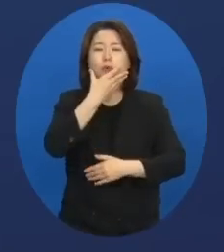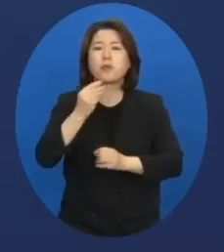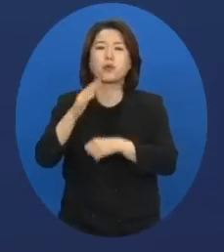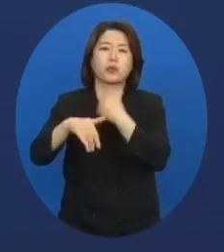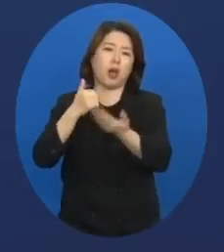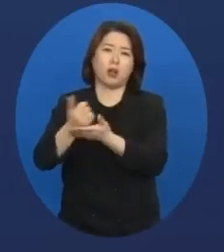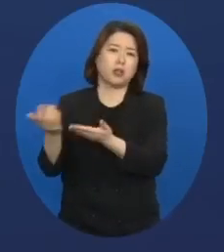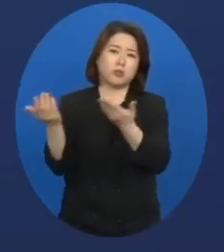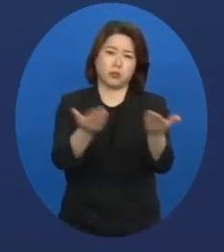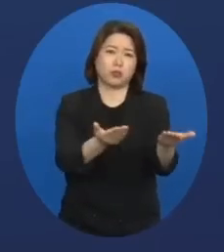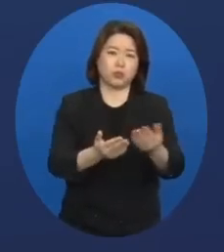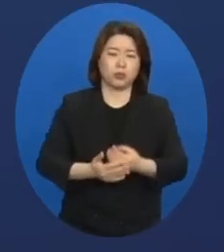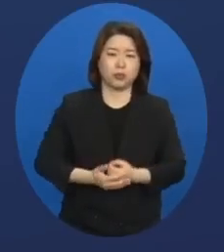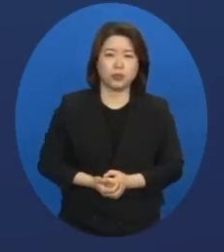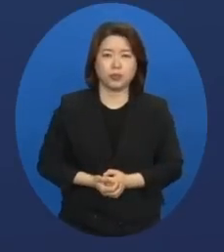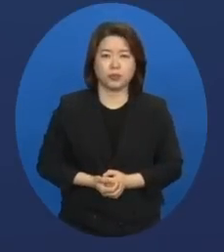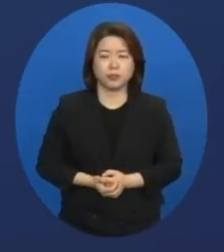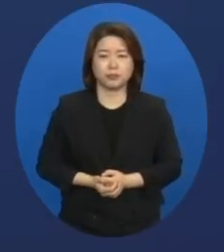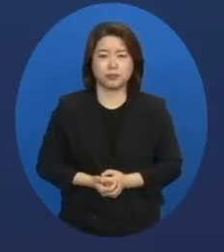겁니다.